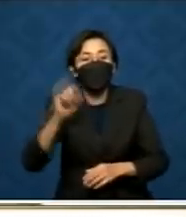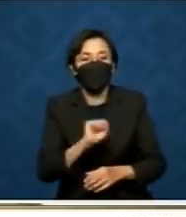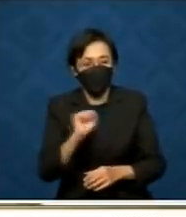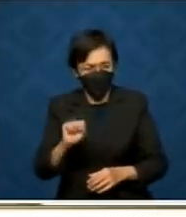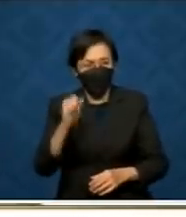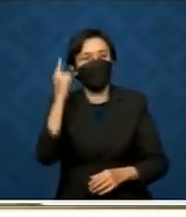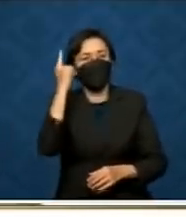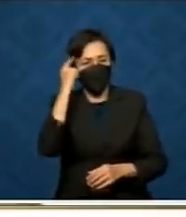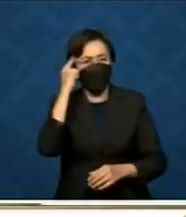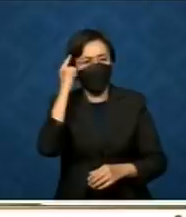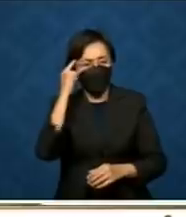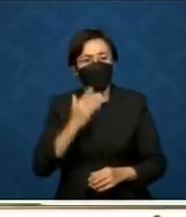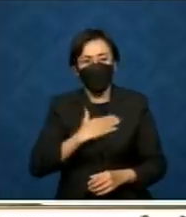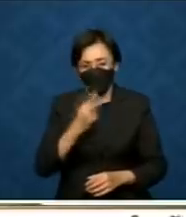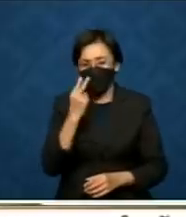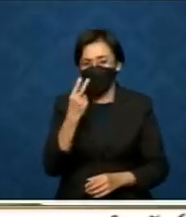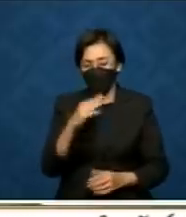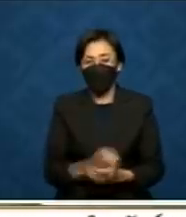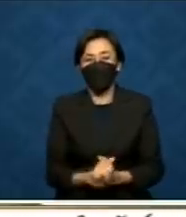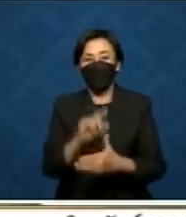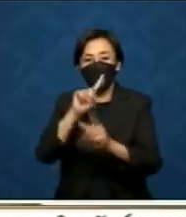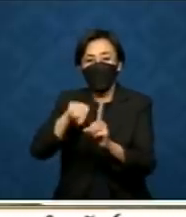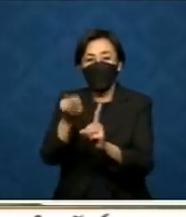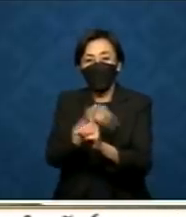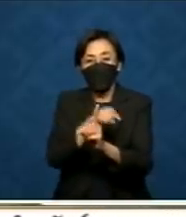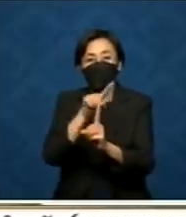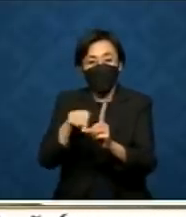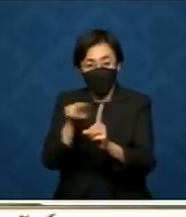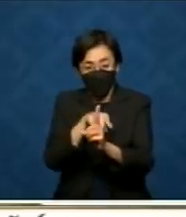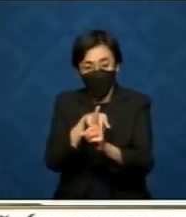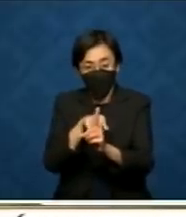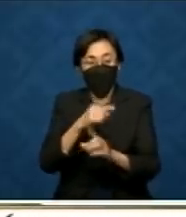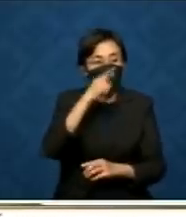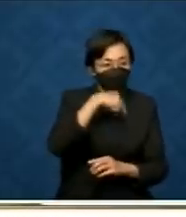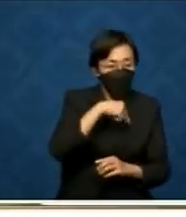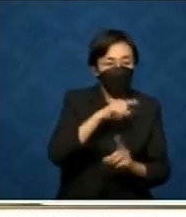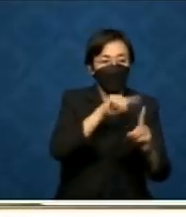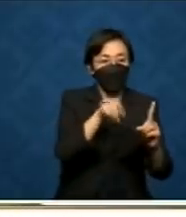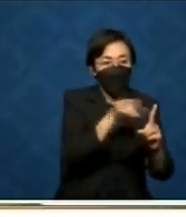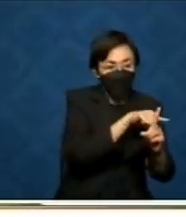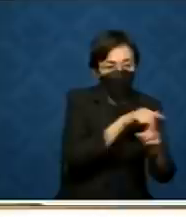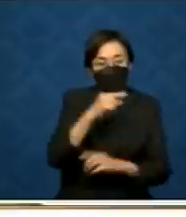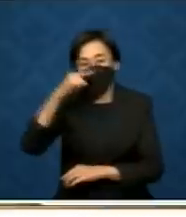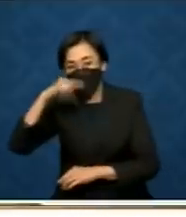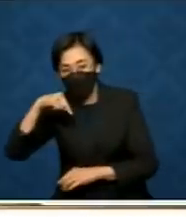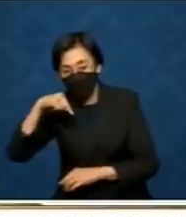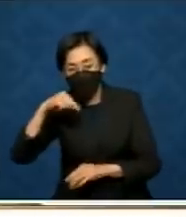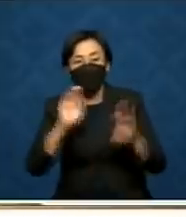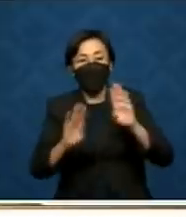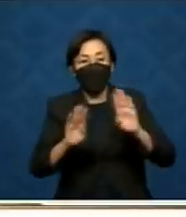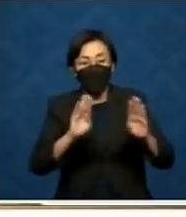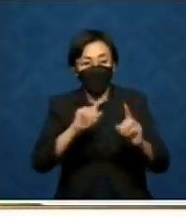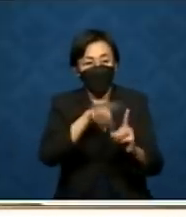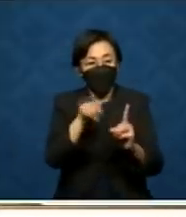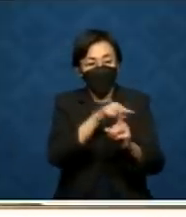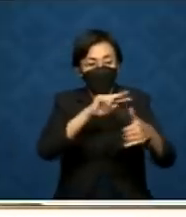นะถ้าผมไปดูแล้วอังกฤษอยู่กับใครนี่ท่านชอบอ้าพิงถึงอังกฤษเขา